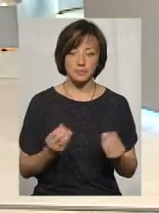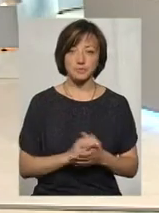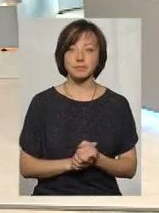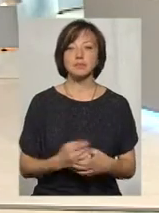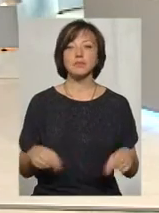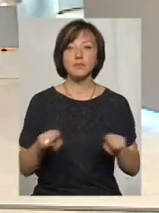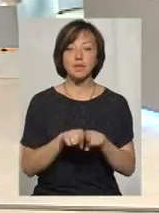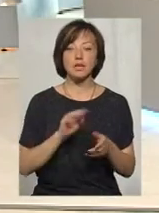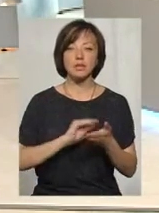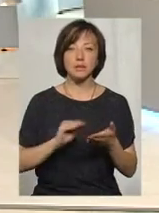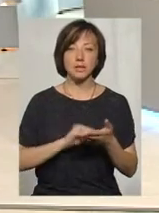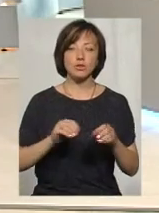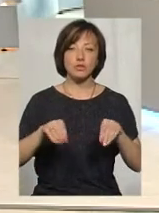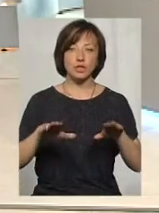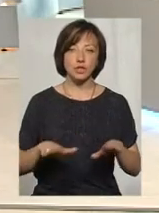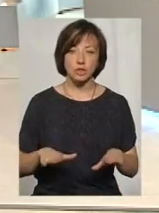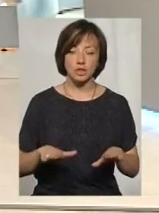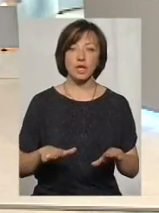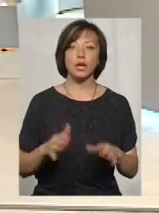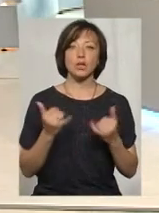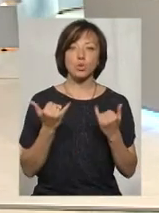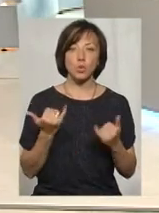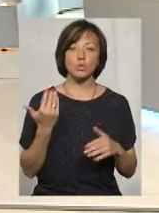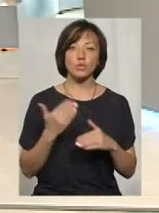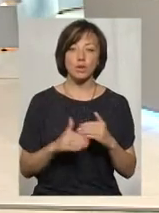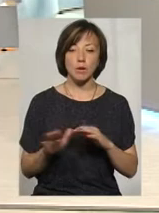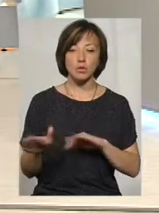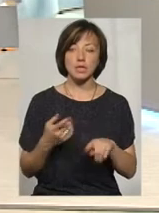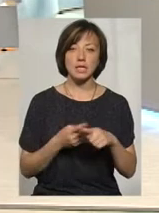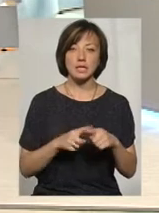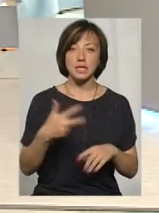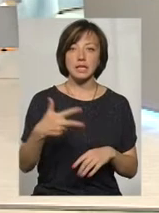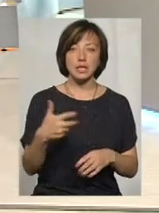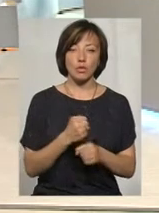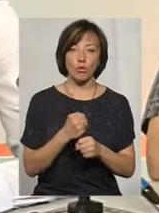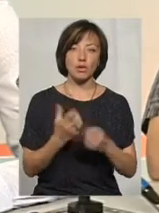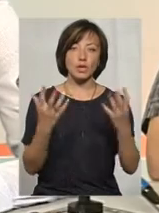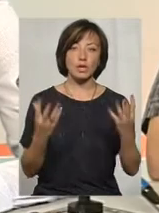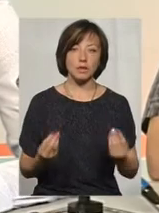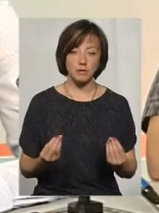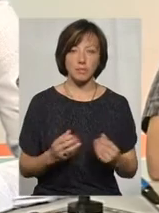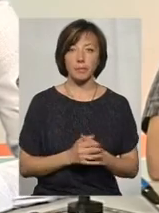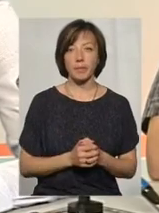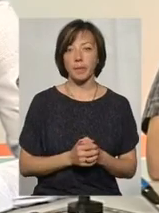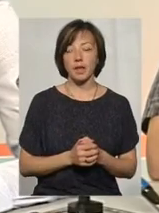написано в рішенні обласної ради. Сьогодні вже пройшли ці 30 робочих днів.